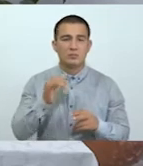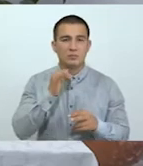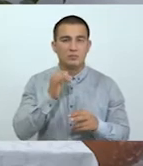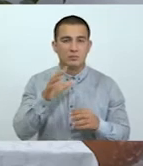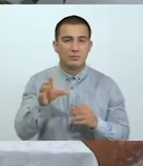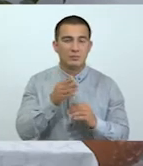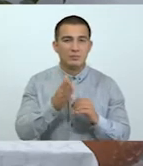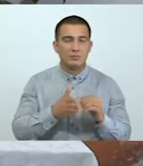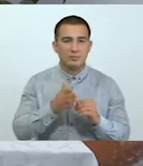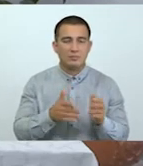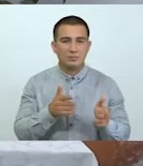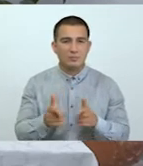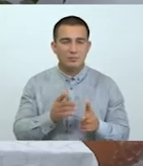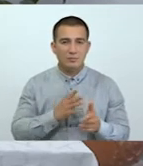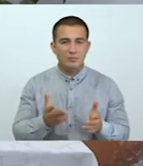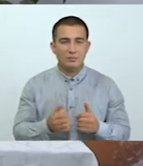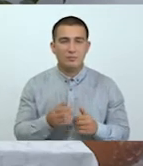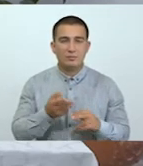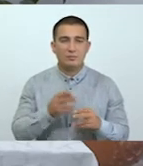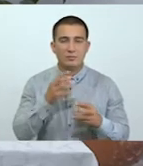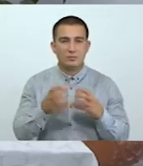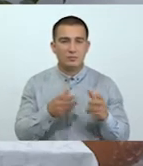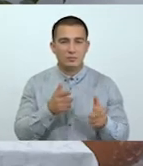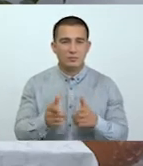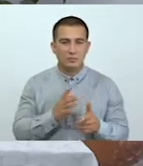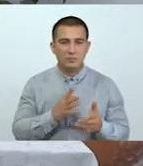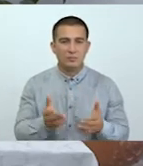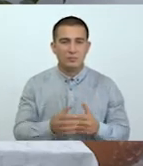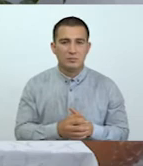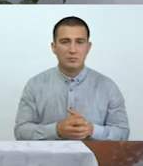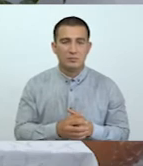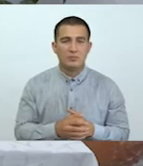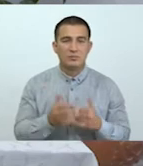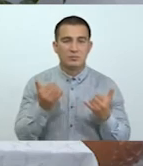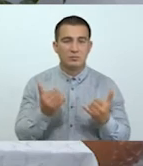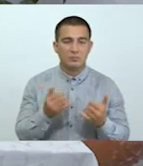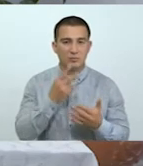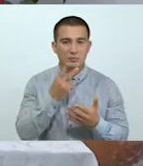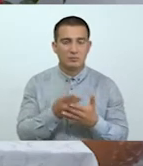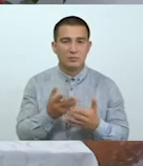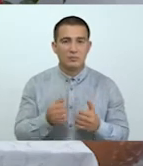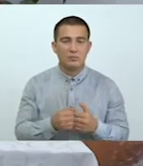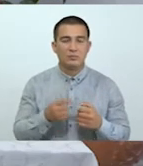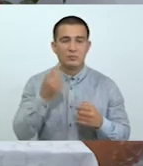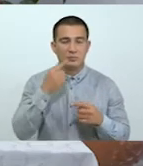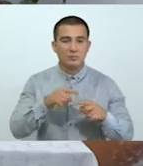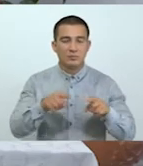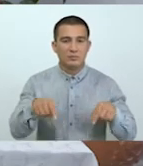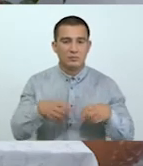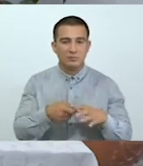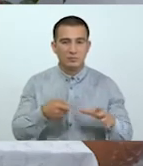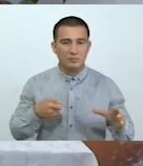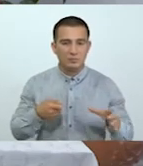Kalbasalarni parrak qilib to'g'rab oldik, pomidorimizni ham to'g'rab oldik. Ana endi tovaga